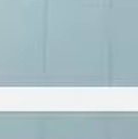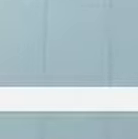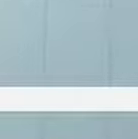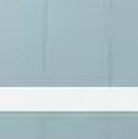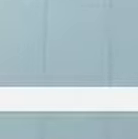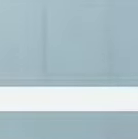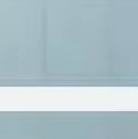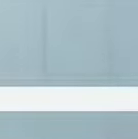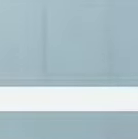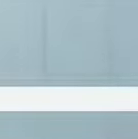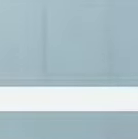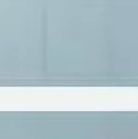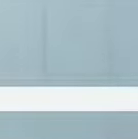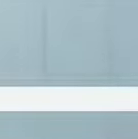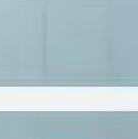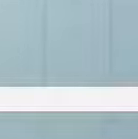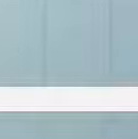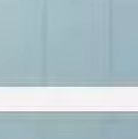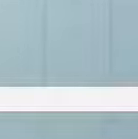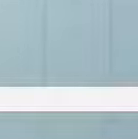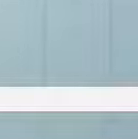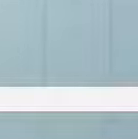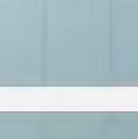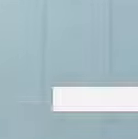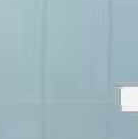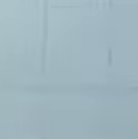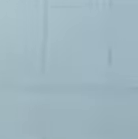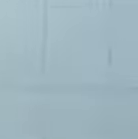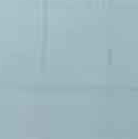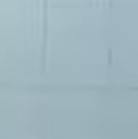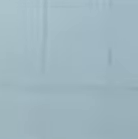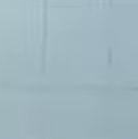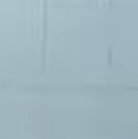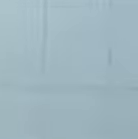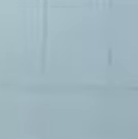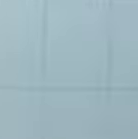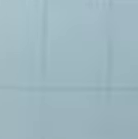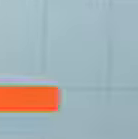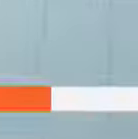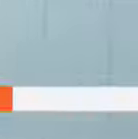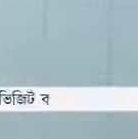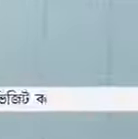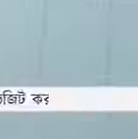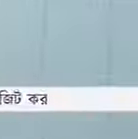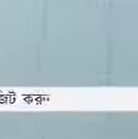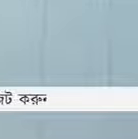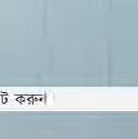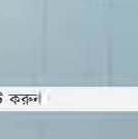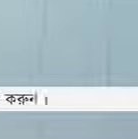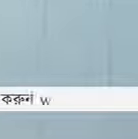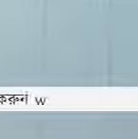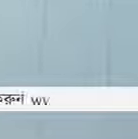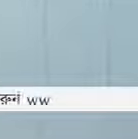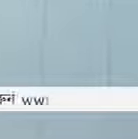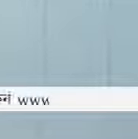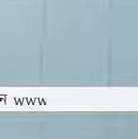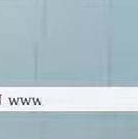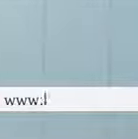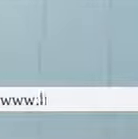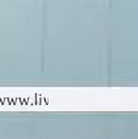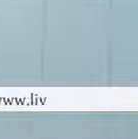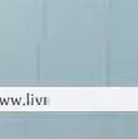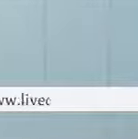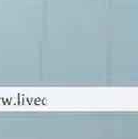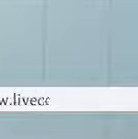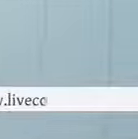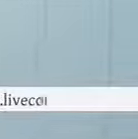চলুন। জরুরি প্রয়োজনে বাড়ির বাইরে যেতে হলে ফিরে এসে কোনো কিছু স্পর্শ করার আগেই ভালো করে হাত ধুয়ে নিন এবং সম্ভব